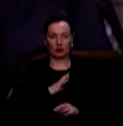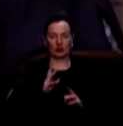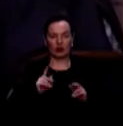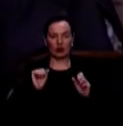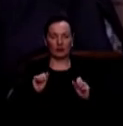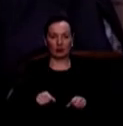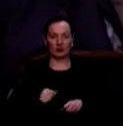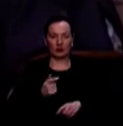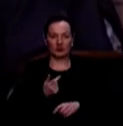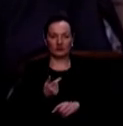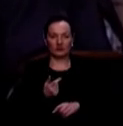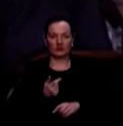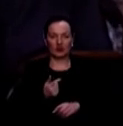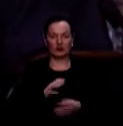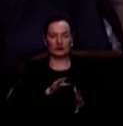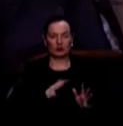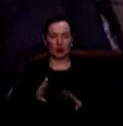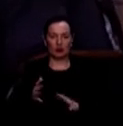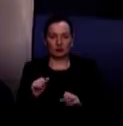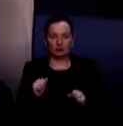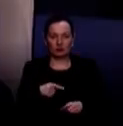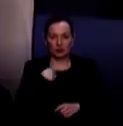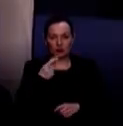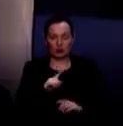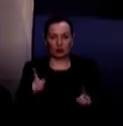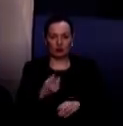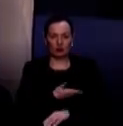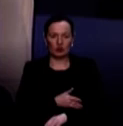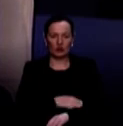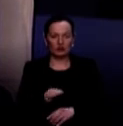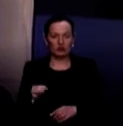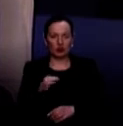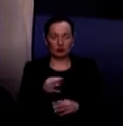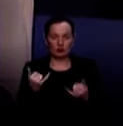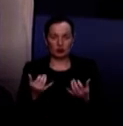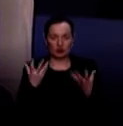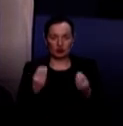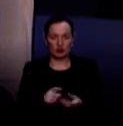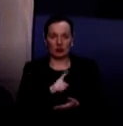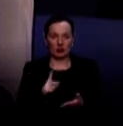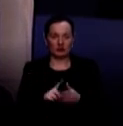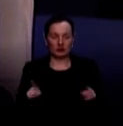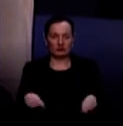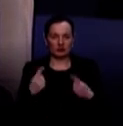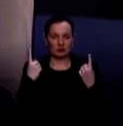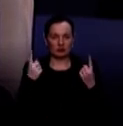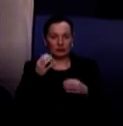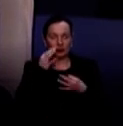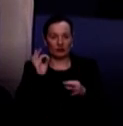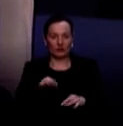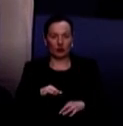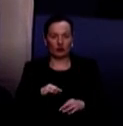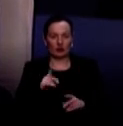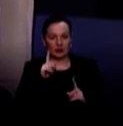все-таки менш впливали. Ми можемо говорити тільки про те, що Полтавська область на сьогоднішній день має створити максимально комфортні умови для проживання людей.